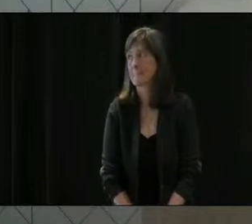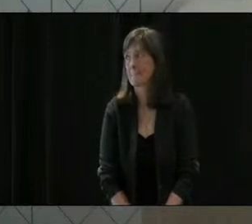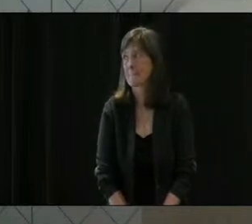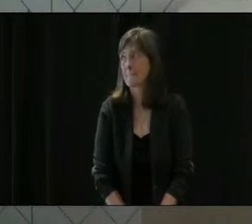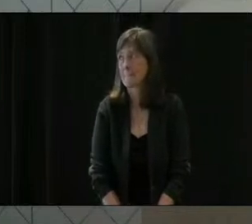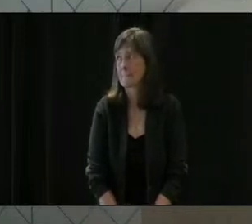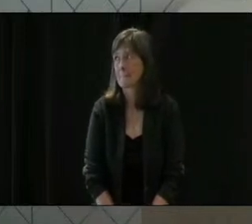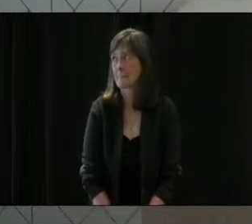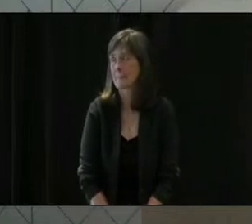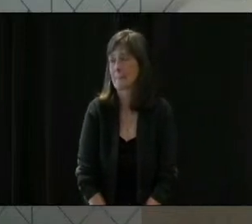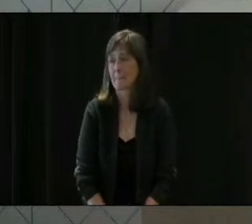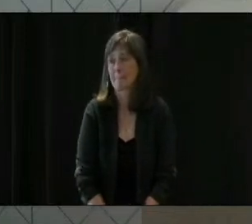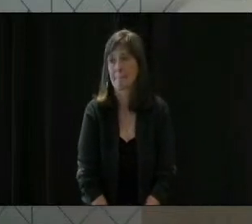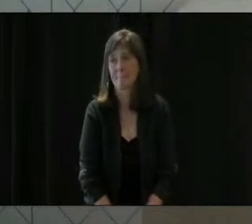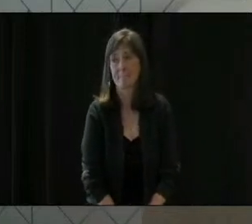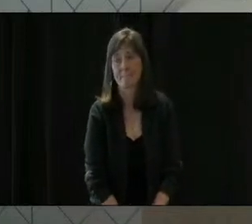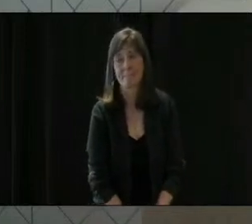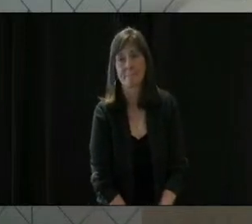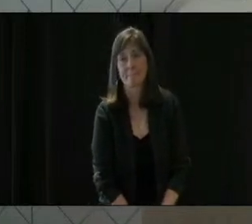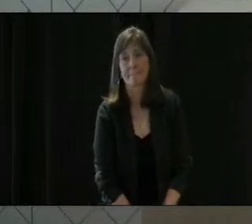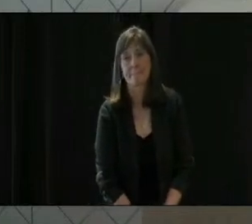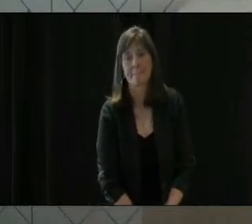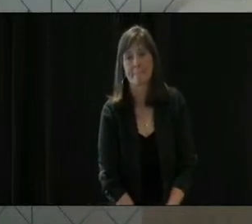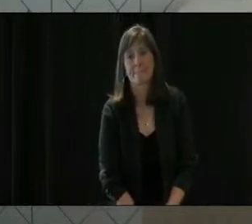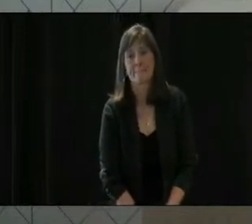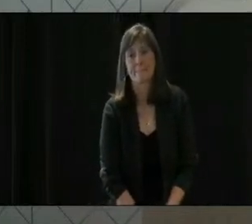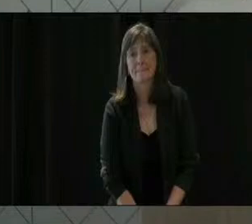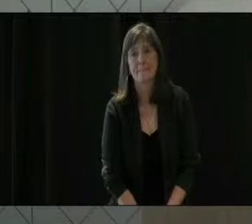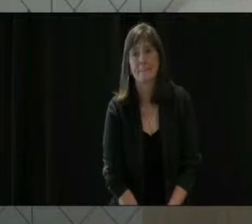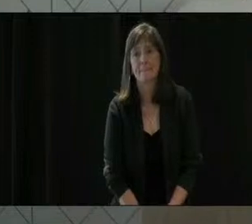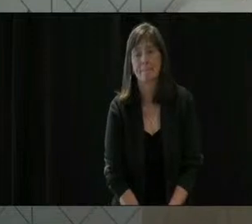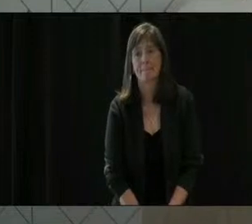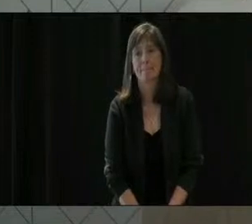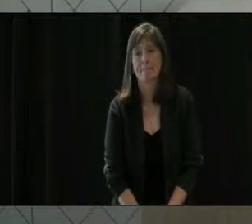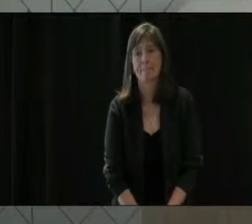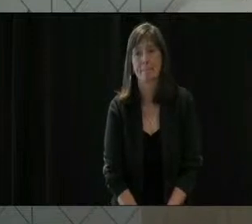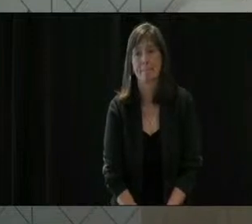voudrions recommander, c'était que